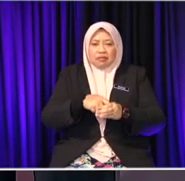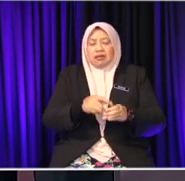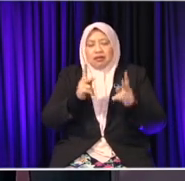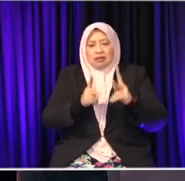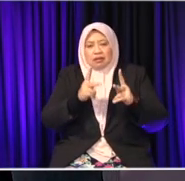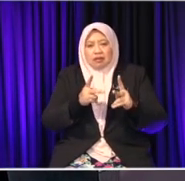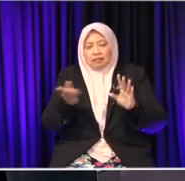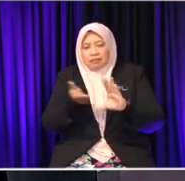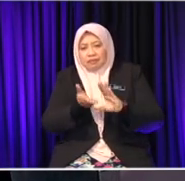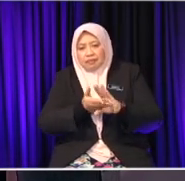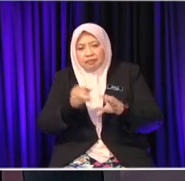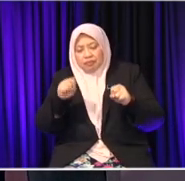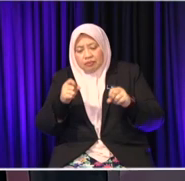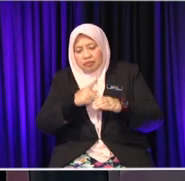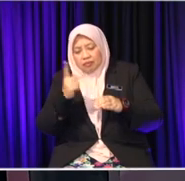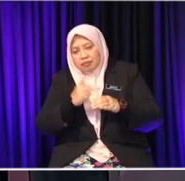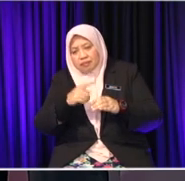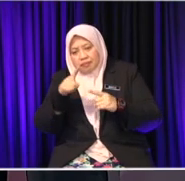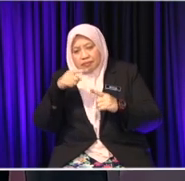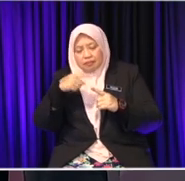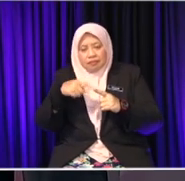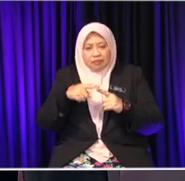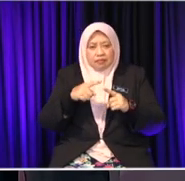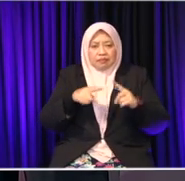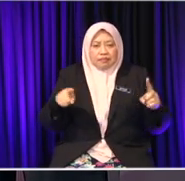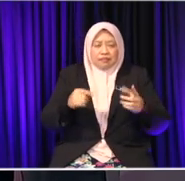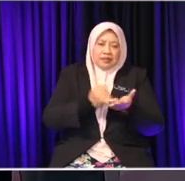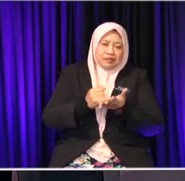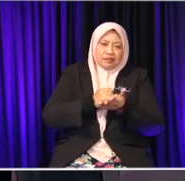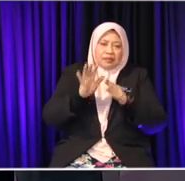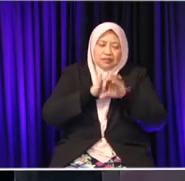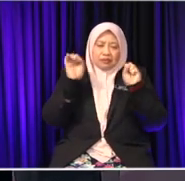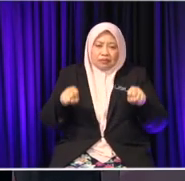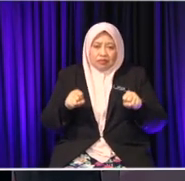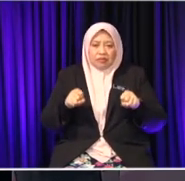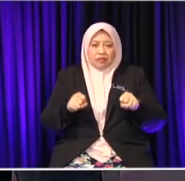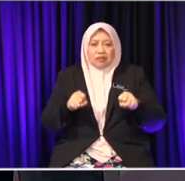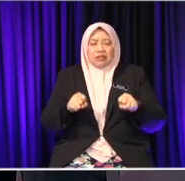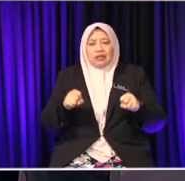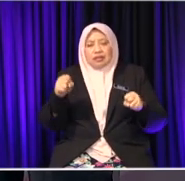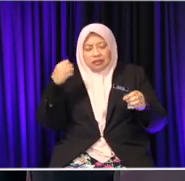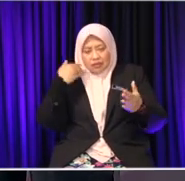tapi dekat sampai tempo matang tak gunakan